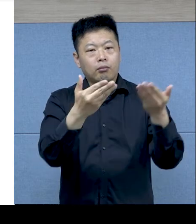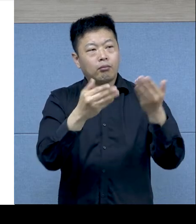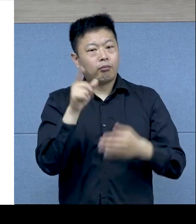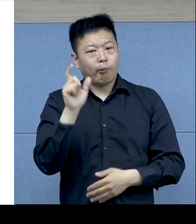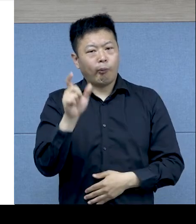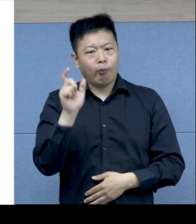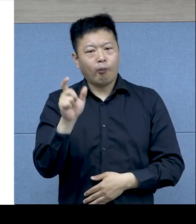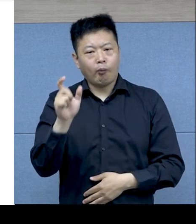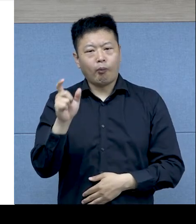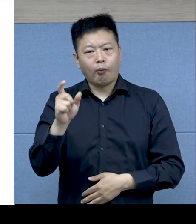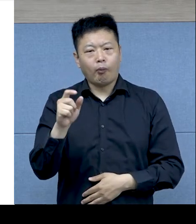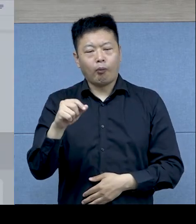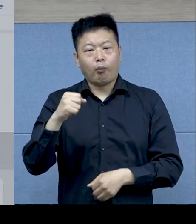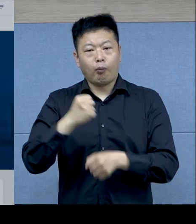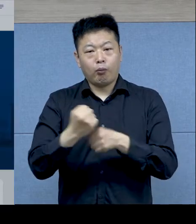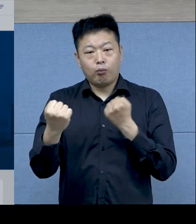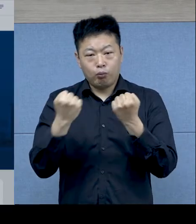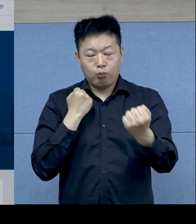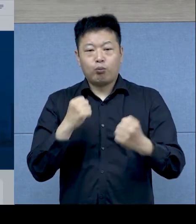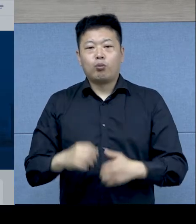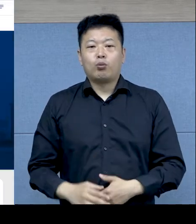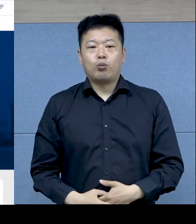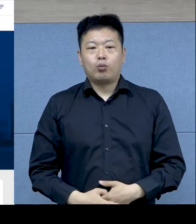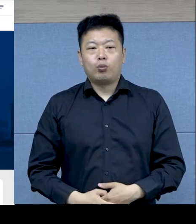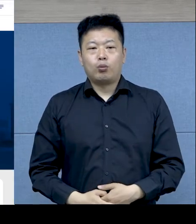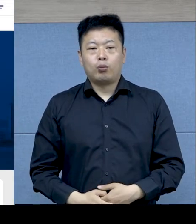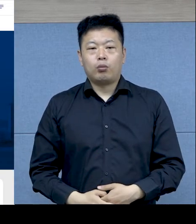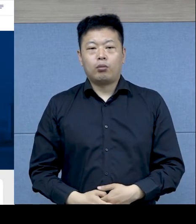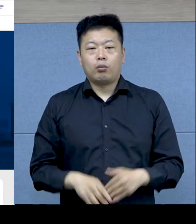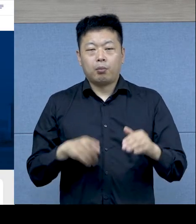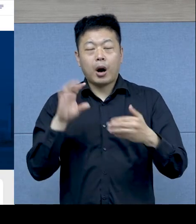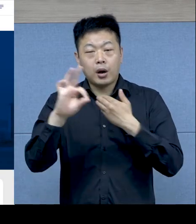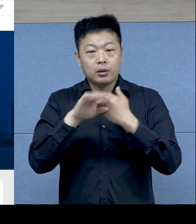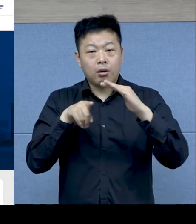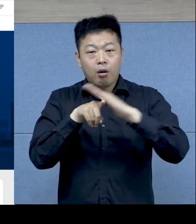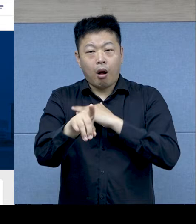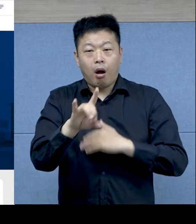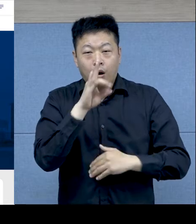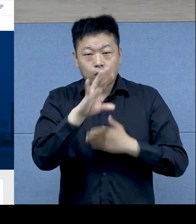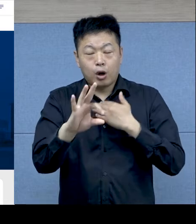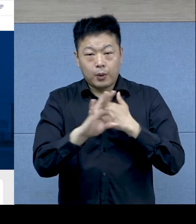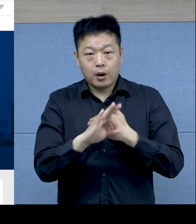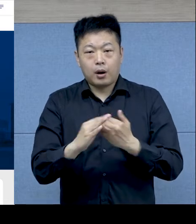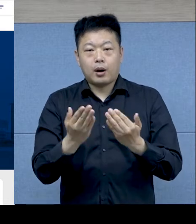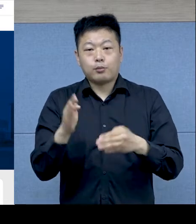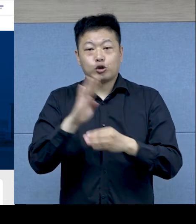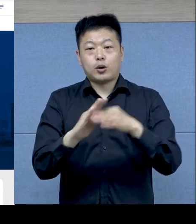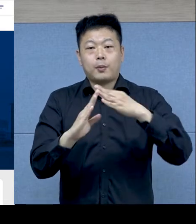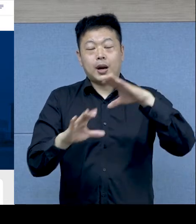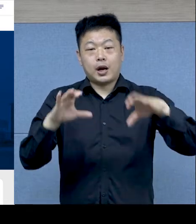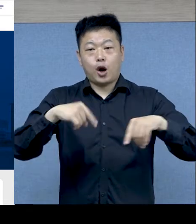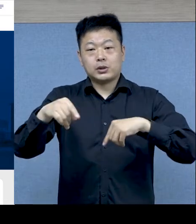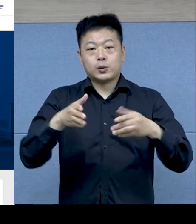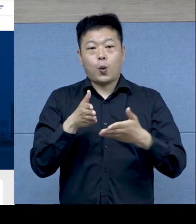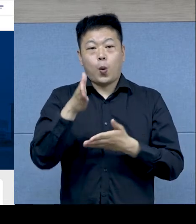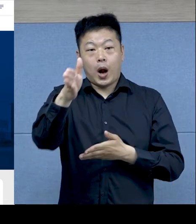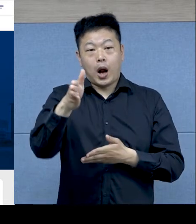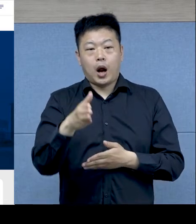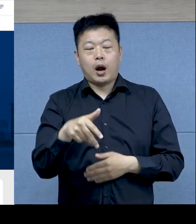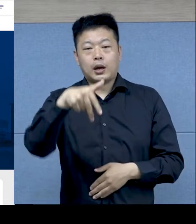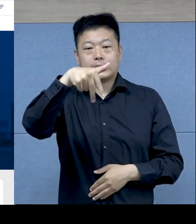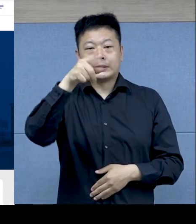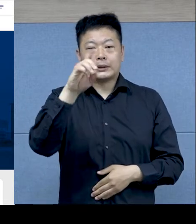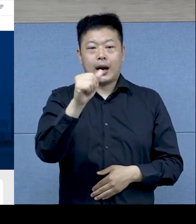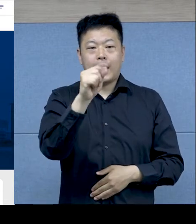신청을 한 지 뭐 하루 이틀이 지났는데도 로그인이 안 된다고 하시면 강북구청 마을협직과 장학성 회장님한테 꼭